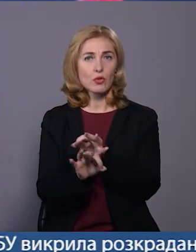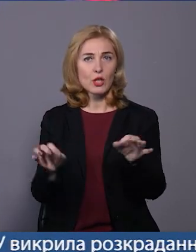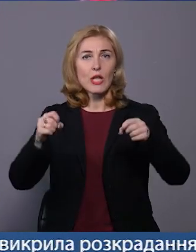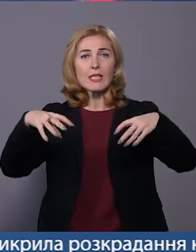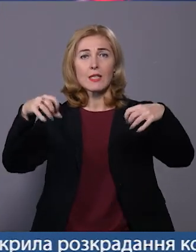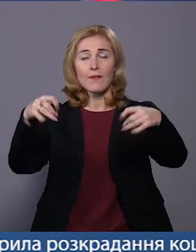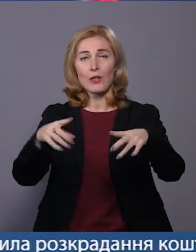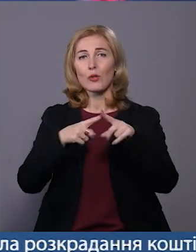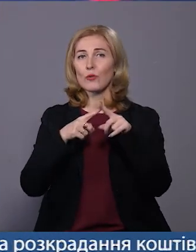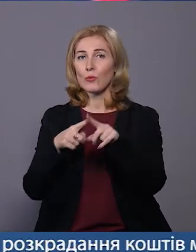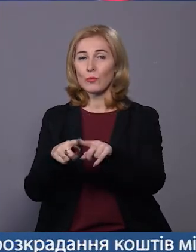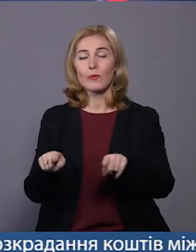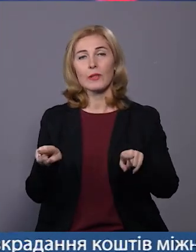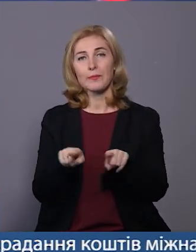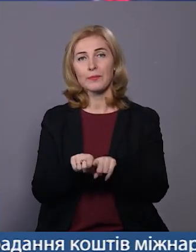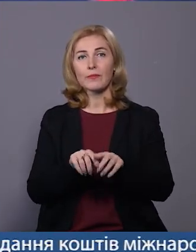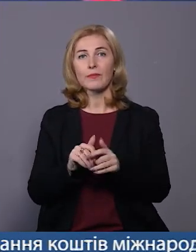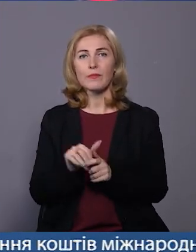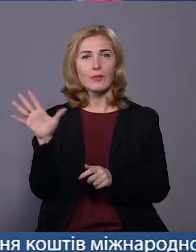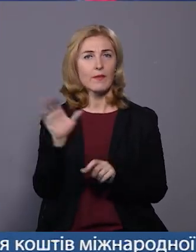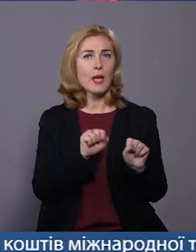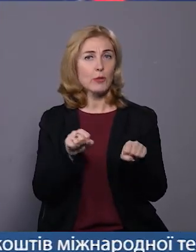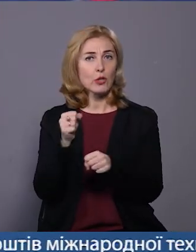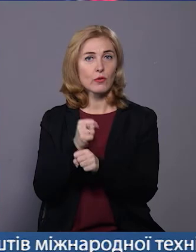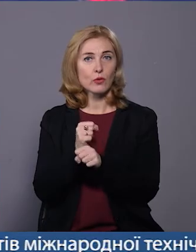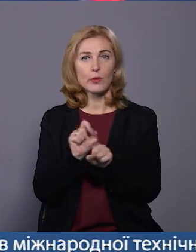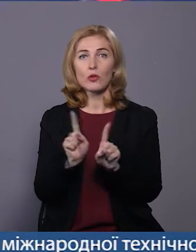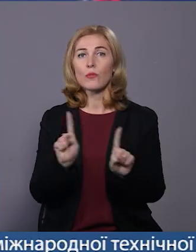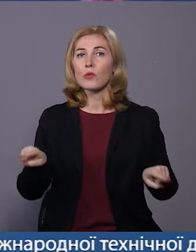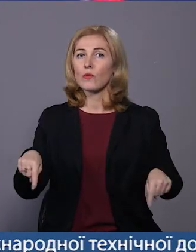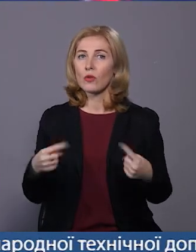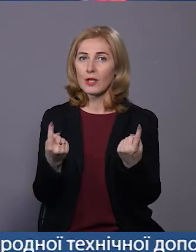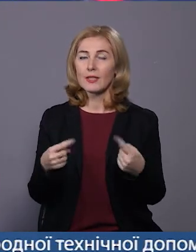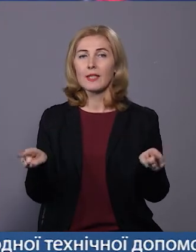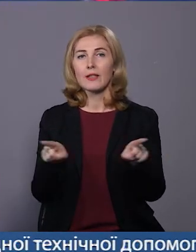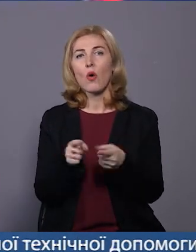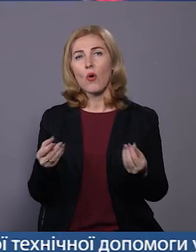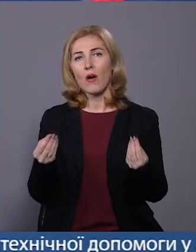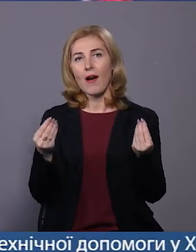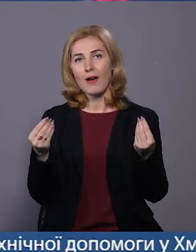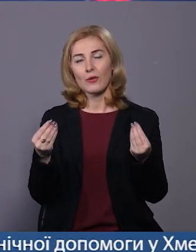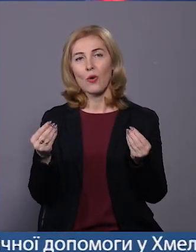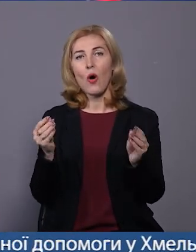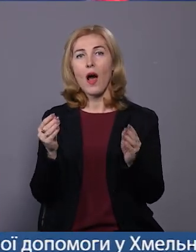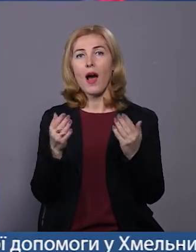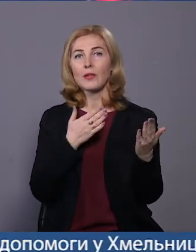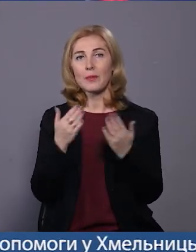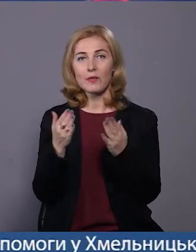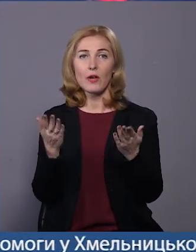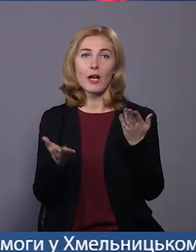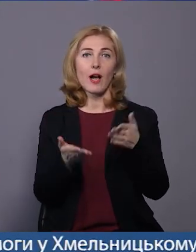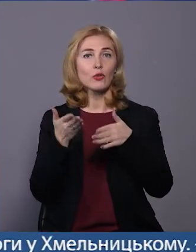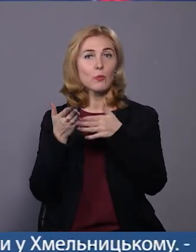світловий супровід, тобто зробили все можливе для того, щоб створити таку гарну, красиву атмосферу, яка допоможе